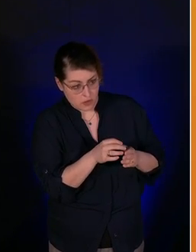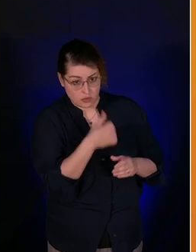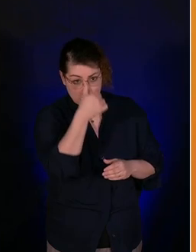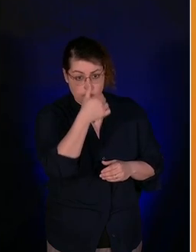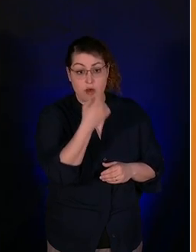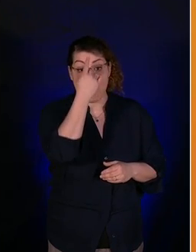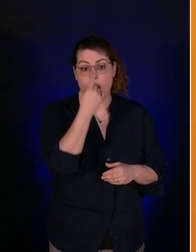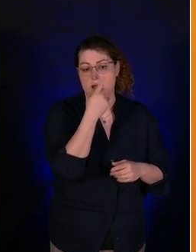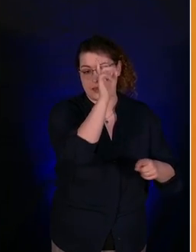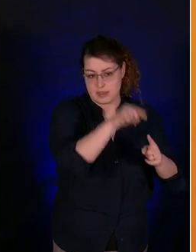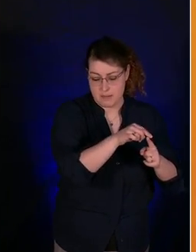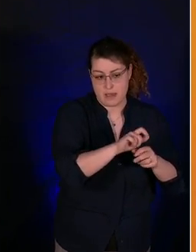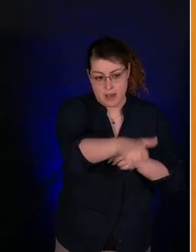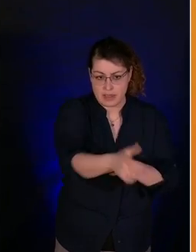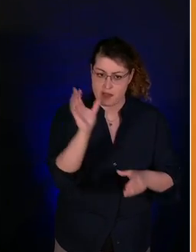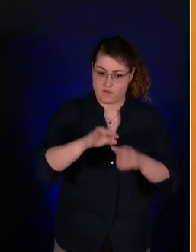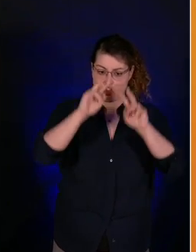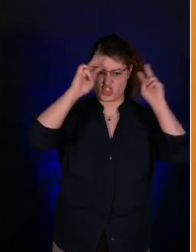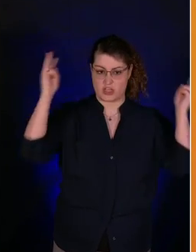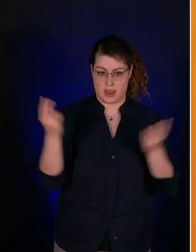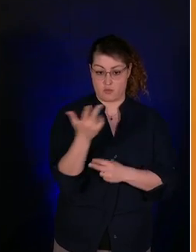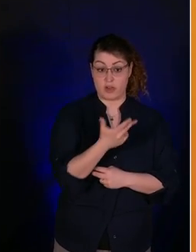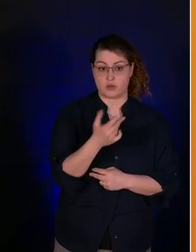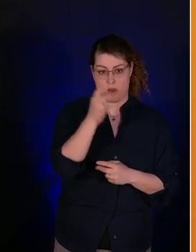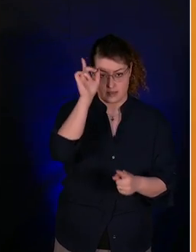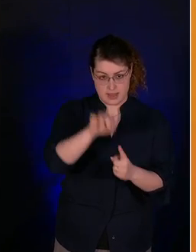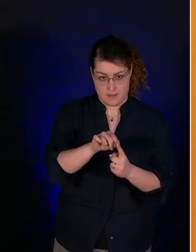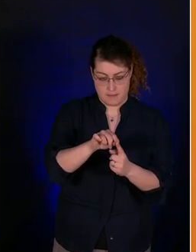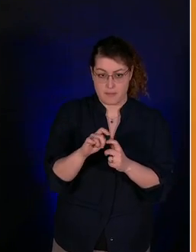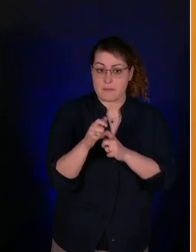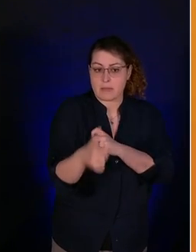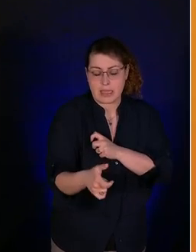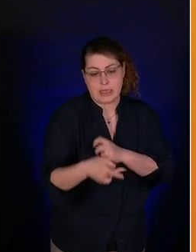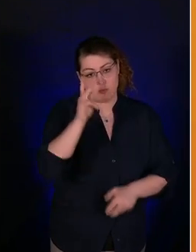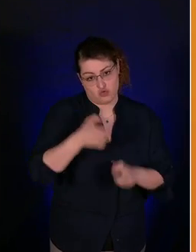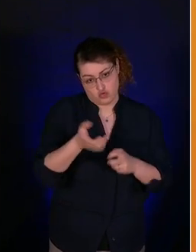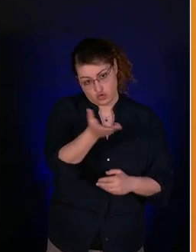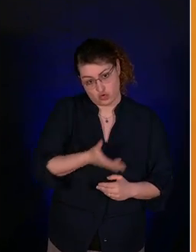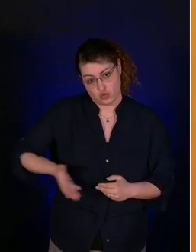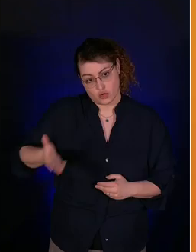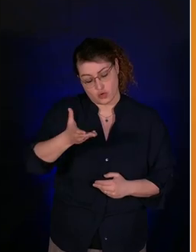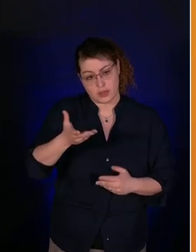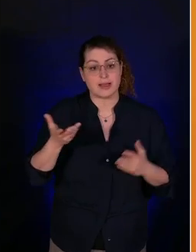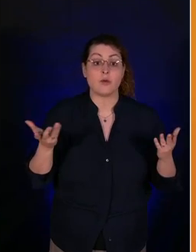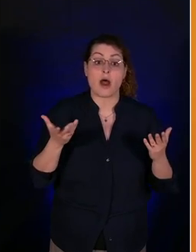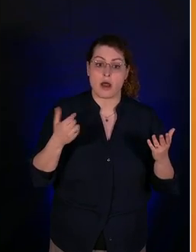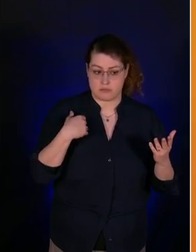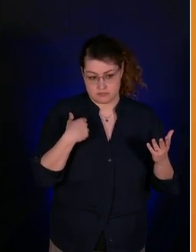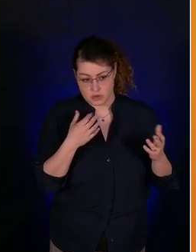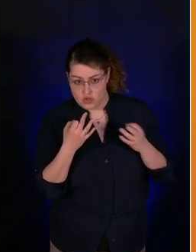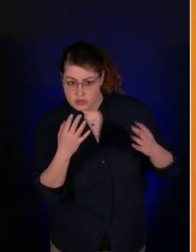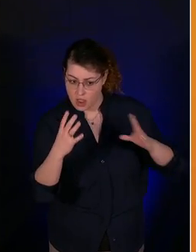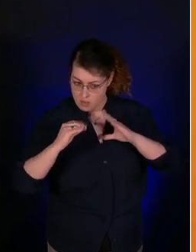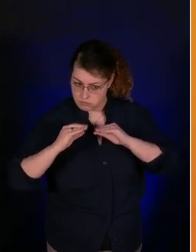vote global. Et enfin, après, et ce sera certainement le plus dur, le temps de la mise en œuvre qui